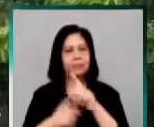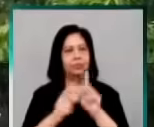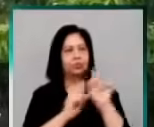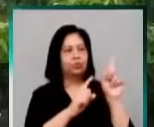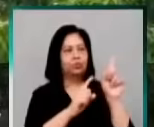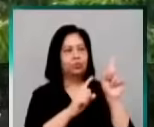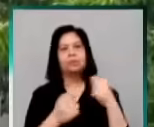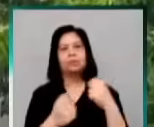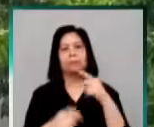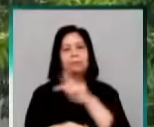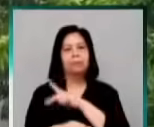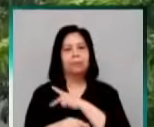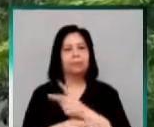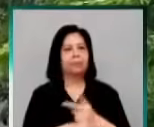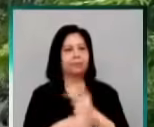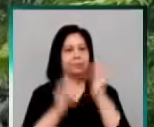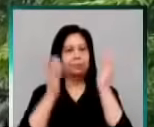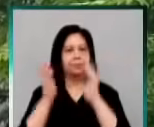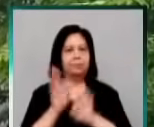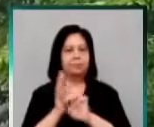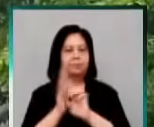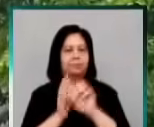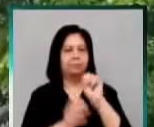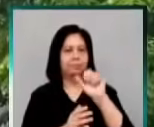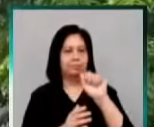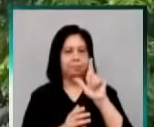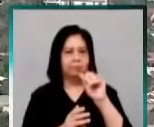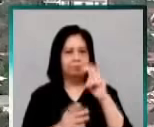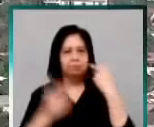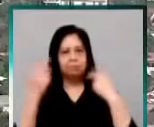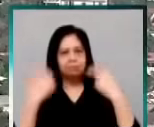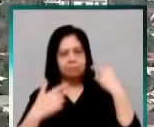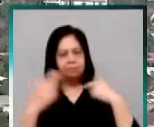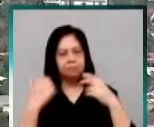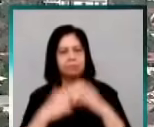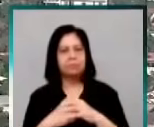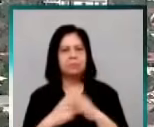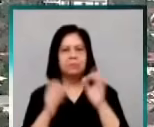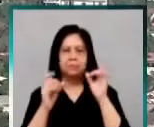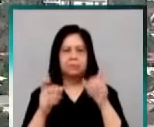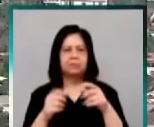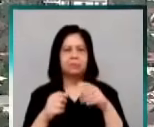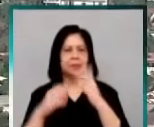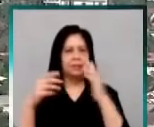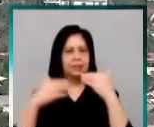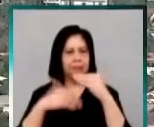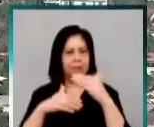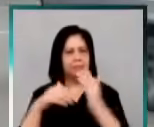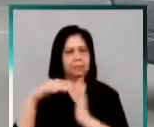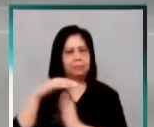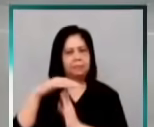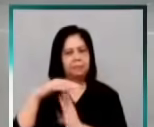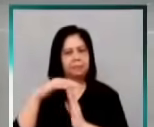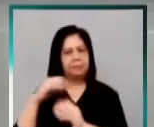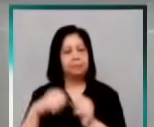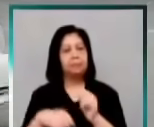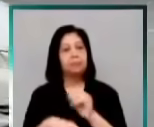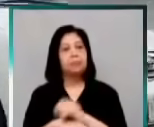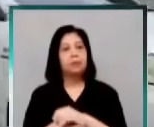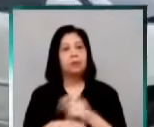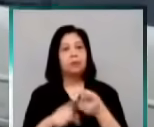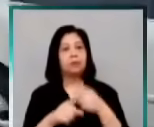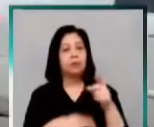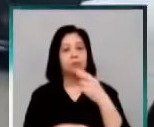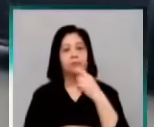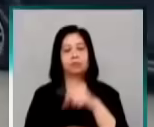care services gaya ng salon at barberya. Limitado pa rin ang kapasidad sa mga naturang establishmento batay sa utos ng